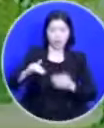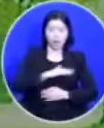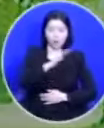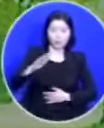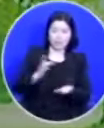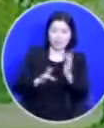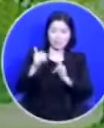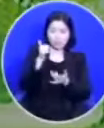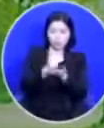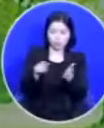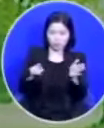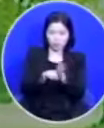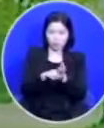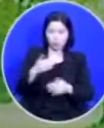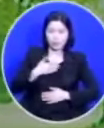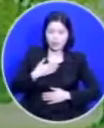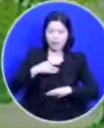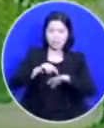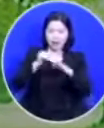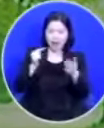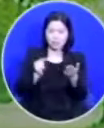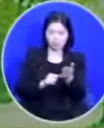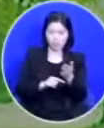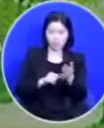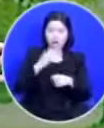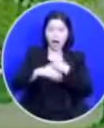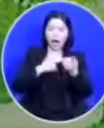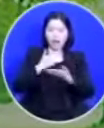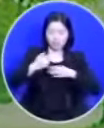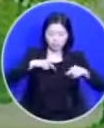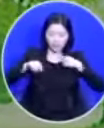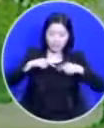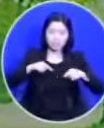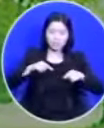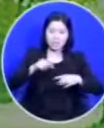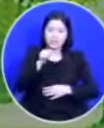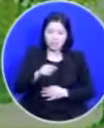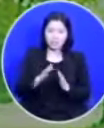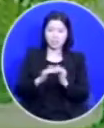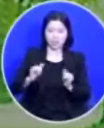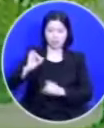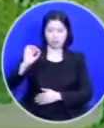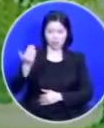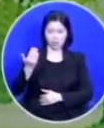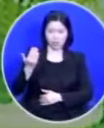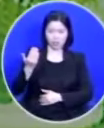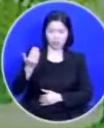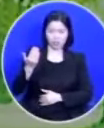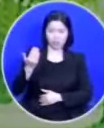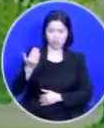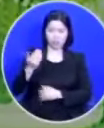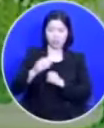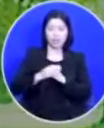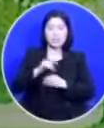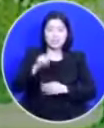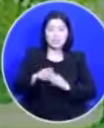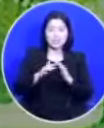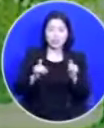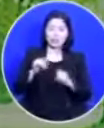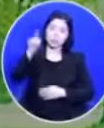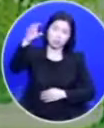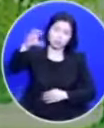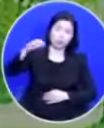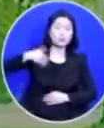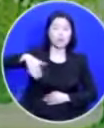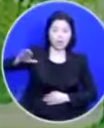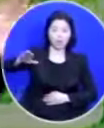예수를 믿고 이제 내 마음이 하나님이 다스리는 바로 그 사람이 되어야 이런 사람이 천국